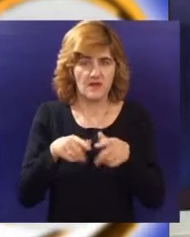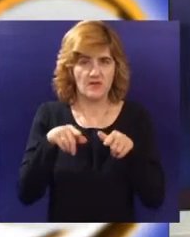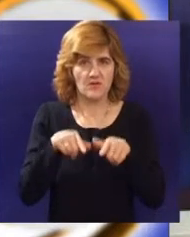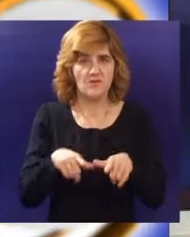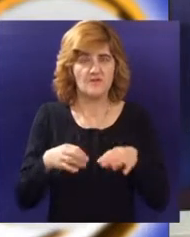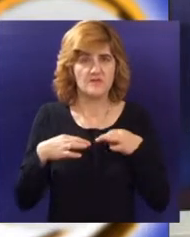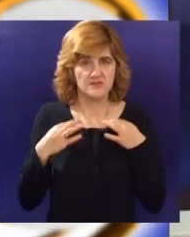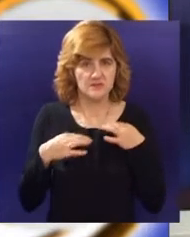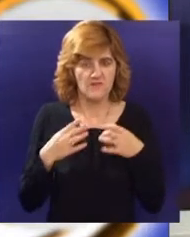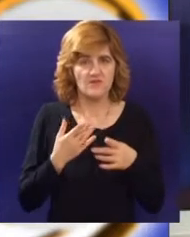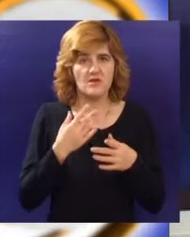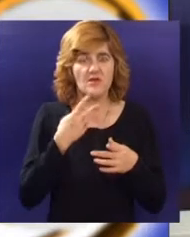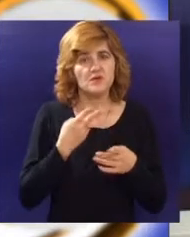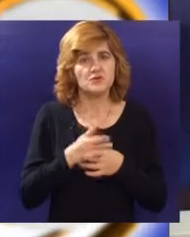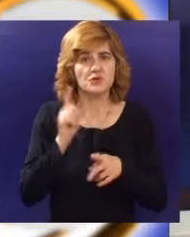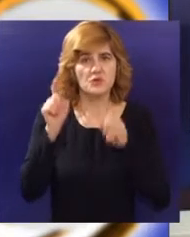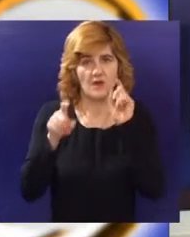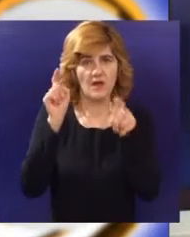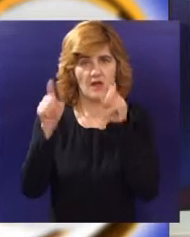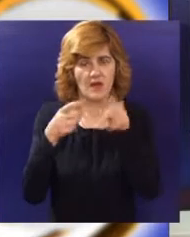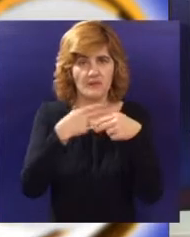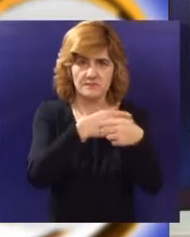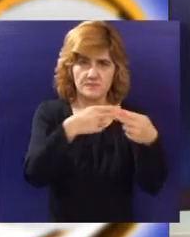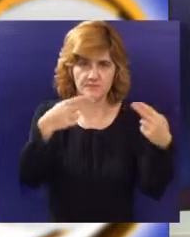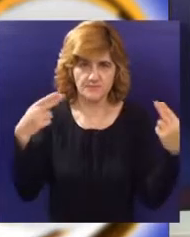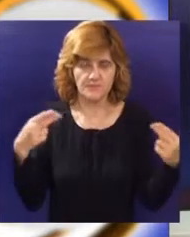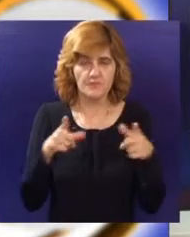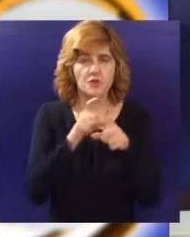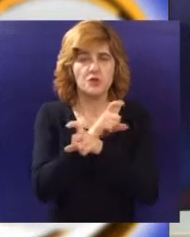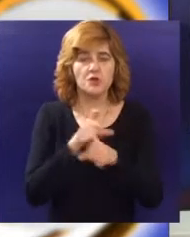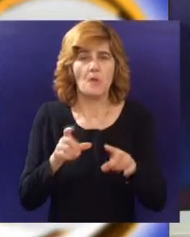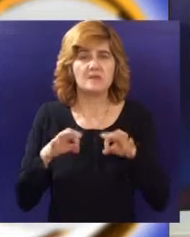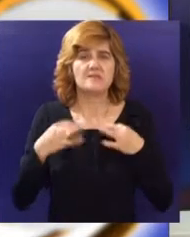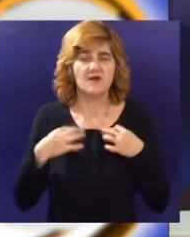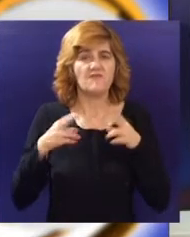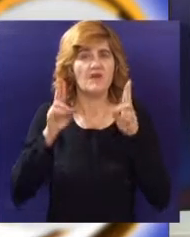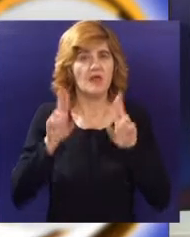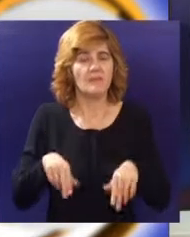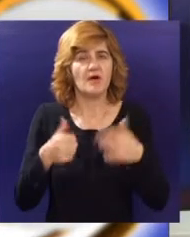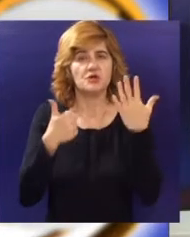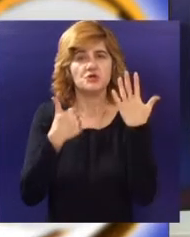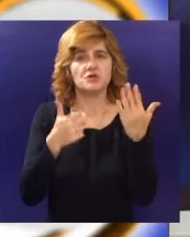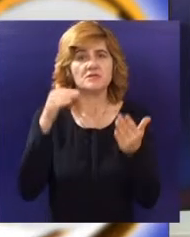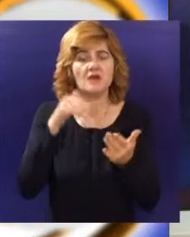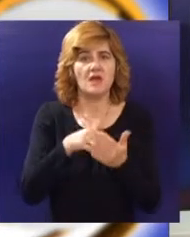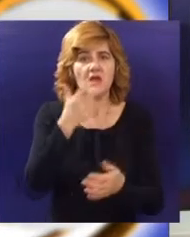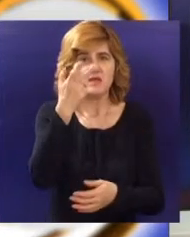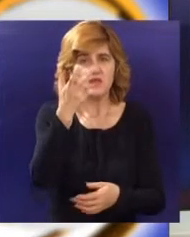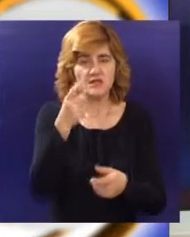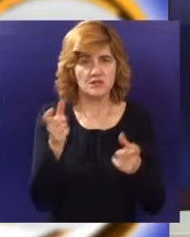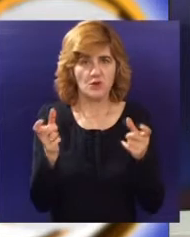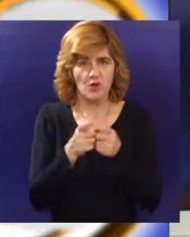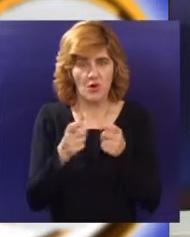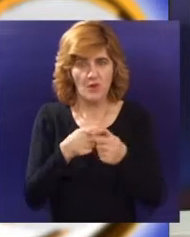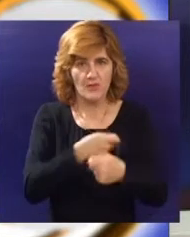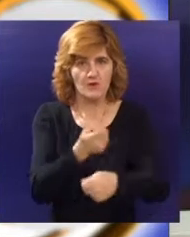situaciju ukoliko dođe do širenja virusa gripa. Domovima zdravlje isporučeno je 6.300 doza vakcina. Vakcinacija